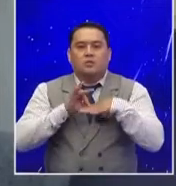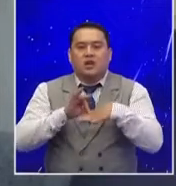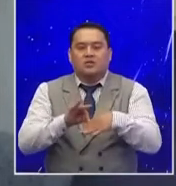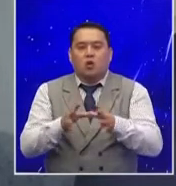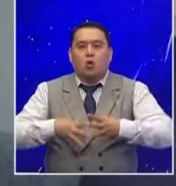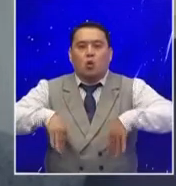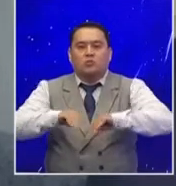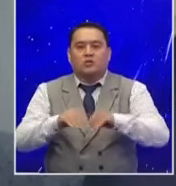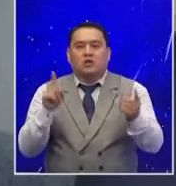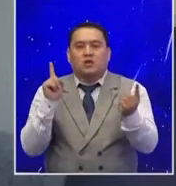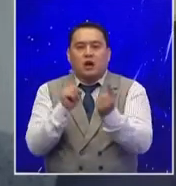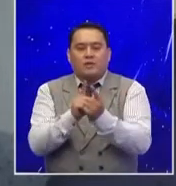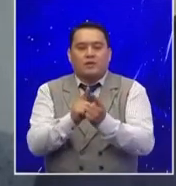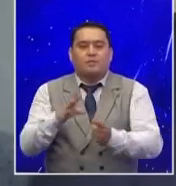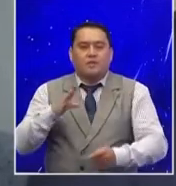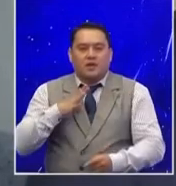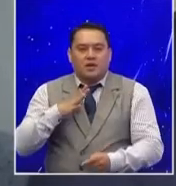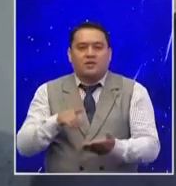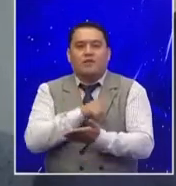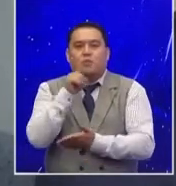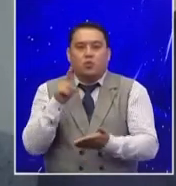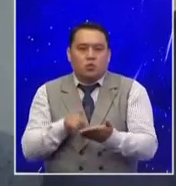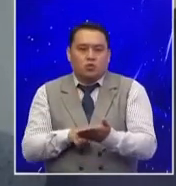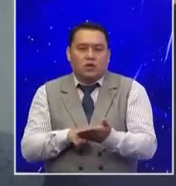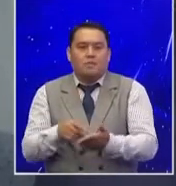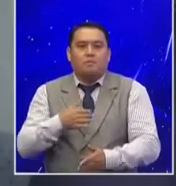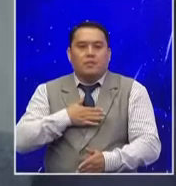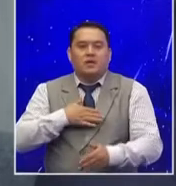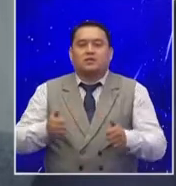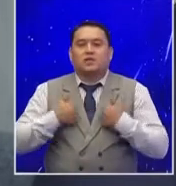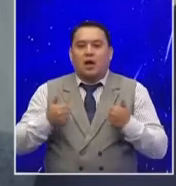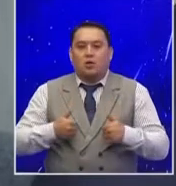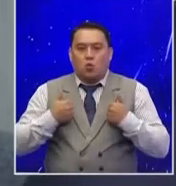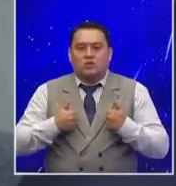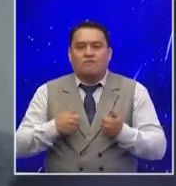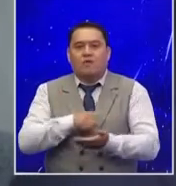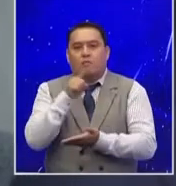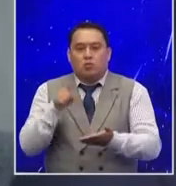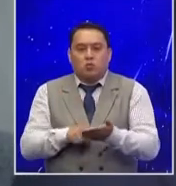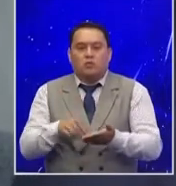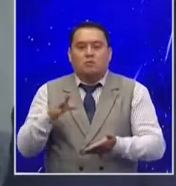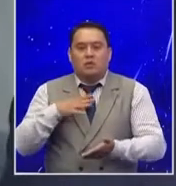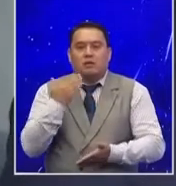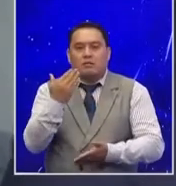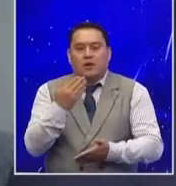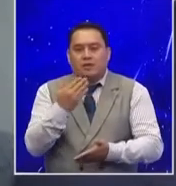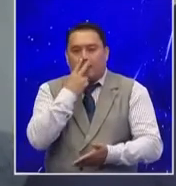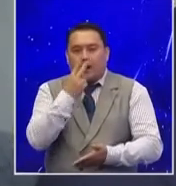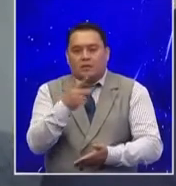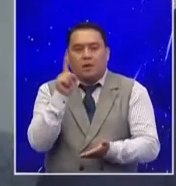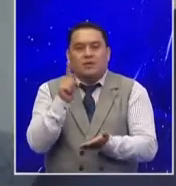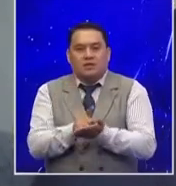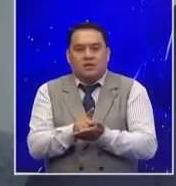общественниками, там тоже были свои поднятые вопросы. Но мы будем стараться, вот эти все вопросы, которые были подняты, по ним отреагируем